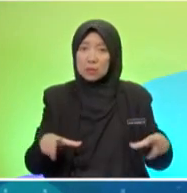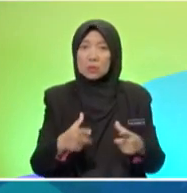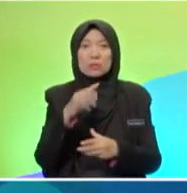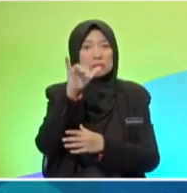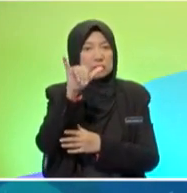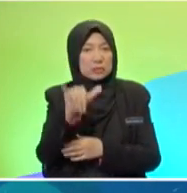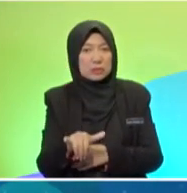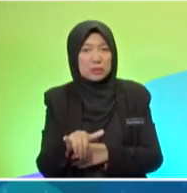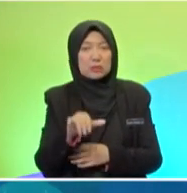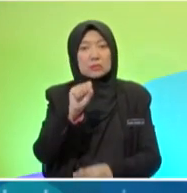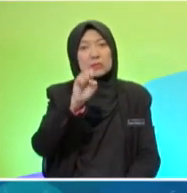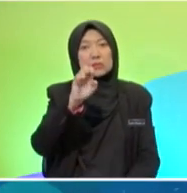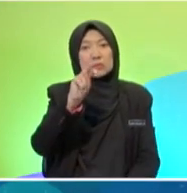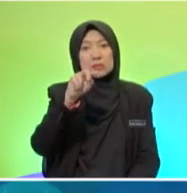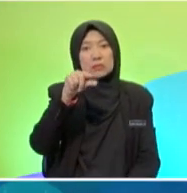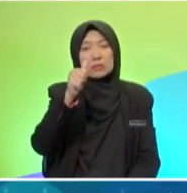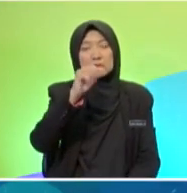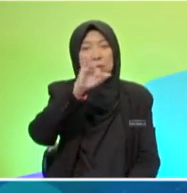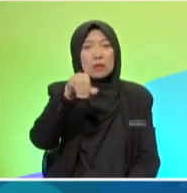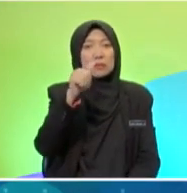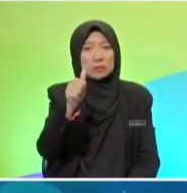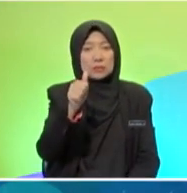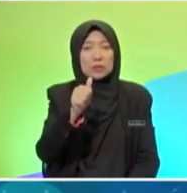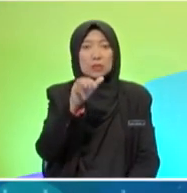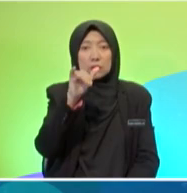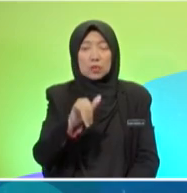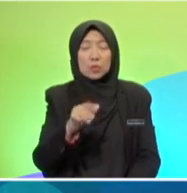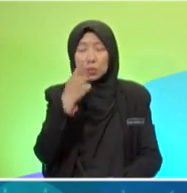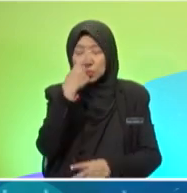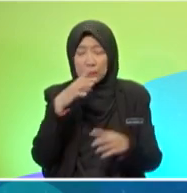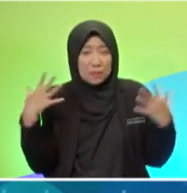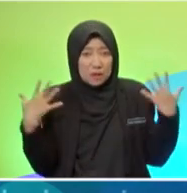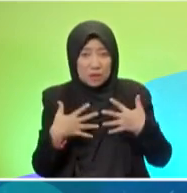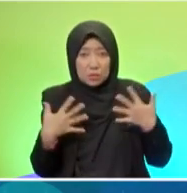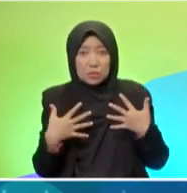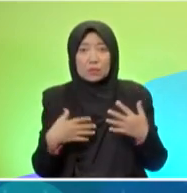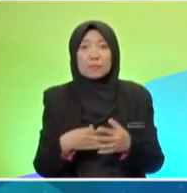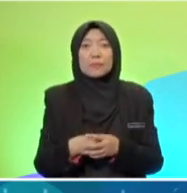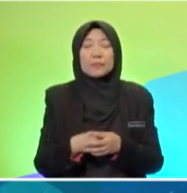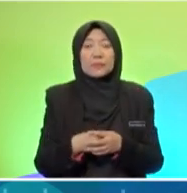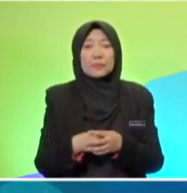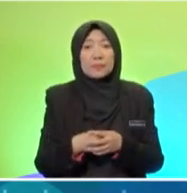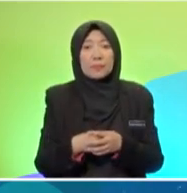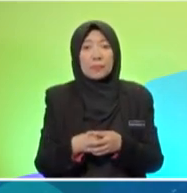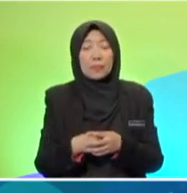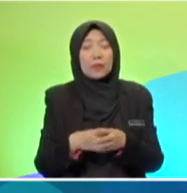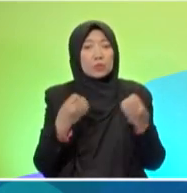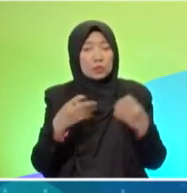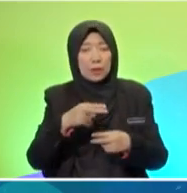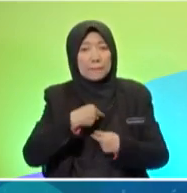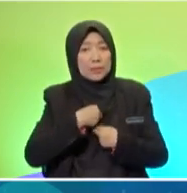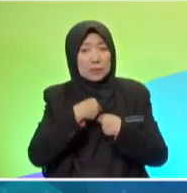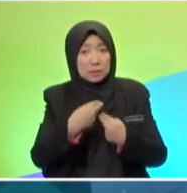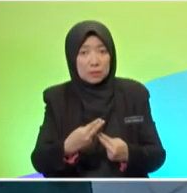mendatangkan kecederaan dan ancaman ketakutan kepada bangsa tapi salah dibuat benda itu sama aja memang dia berniat sebegitu